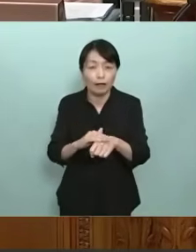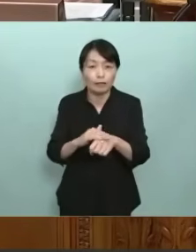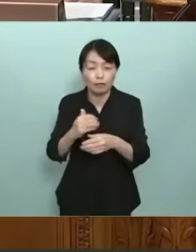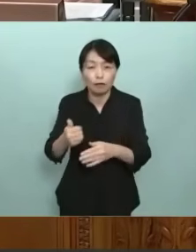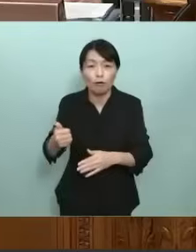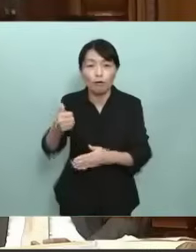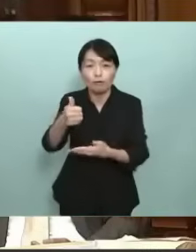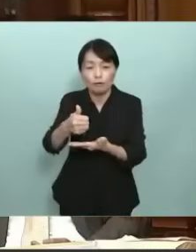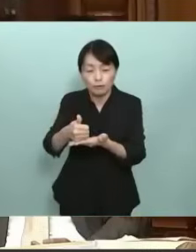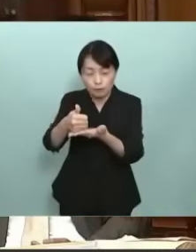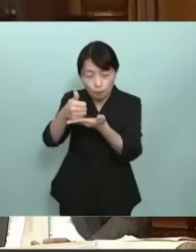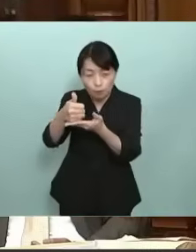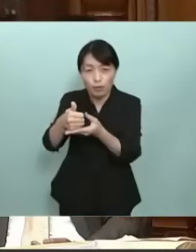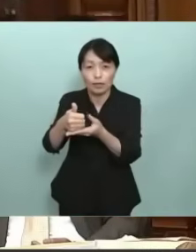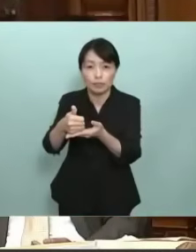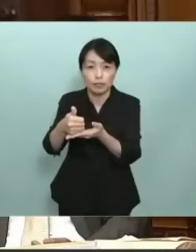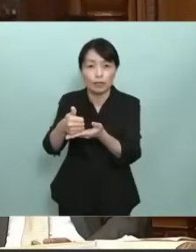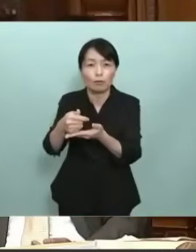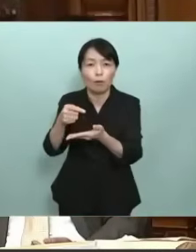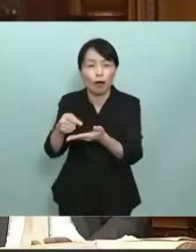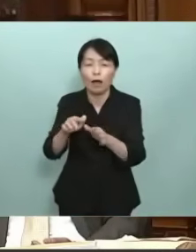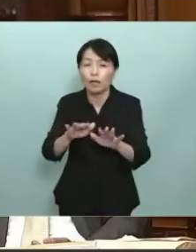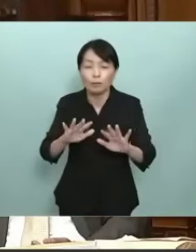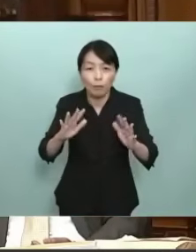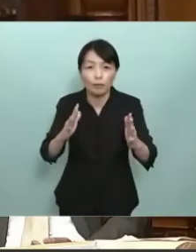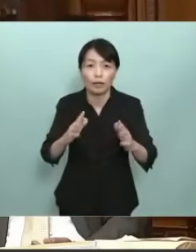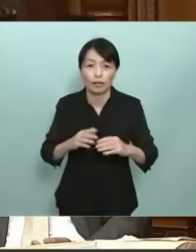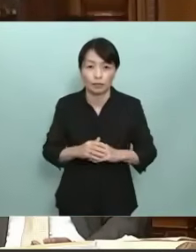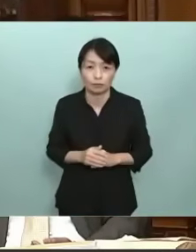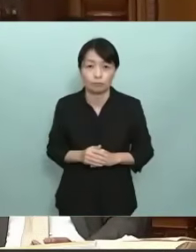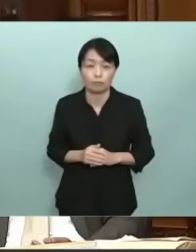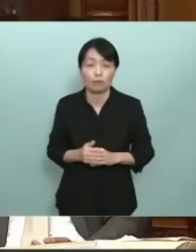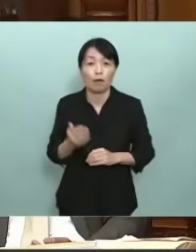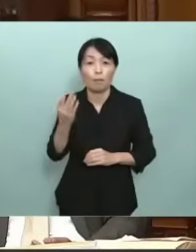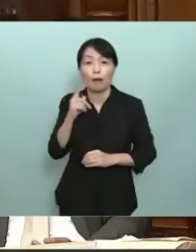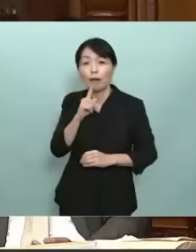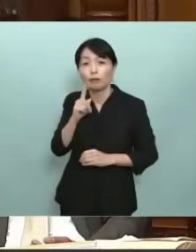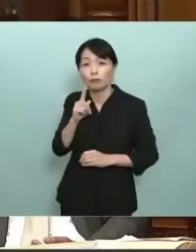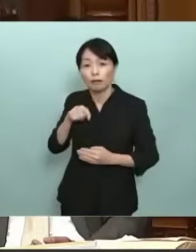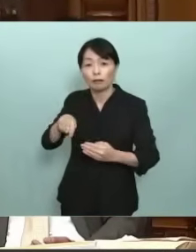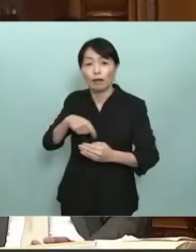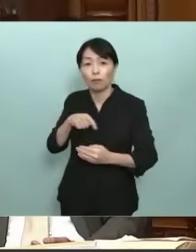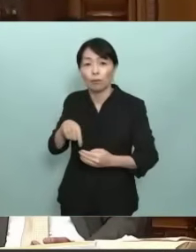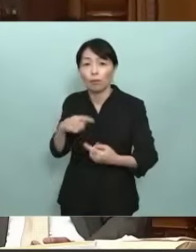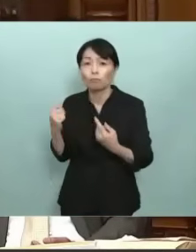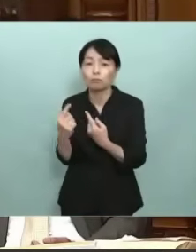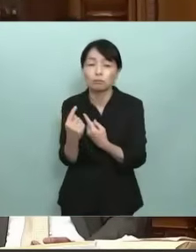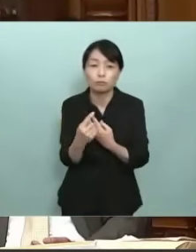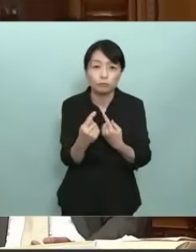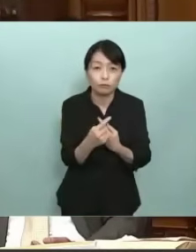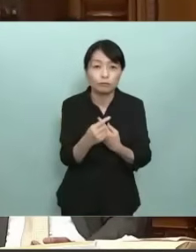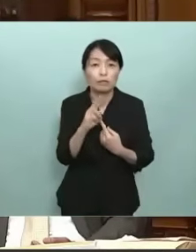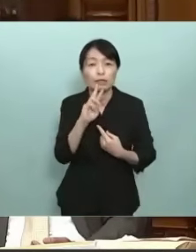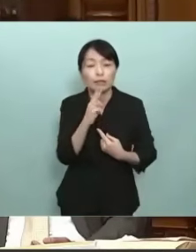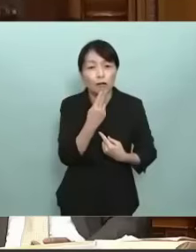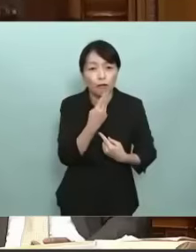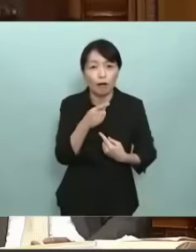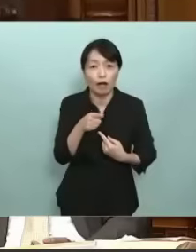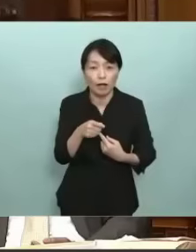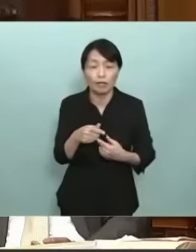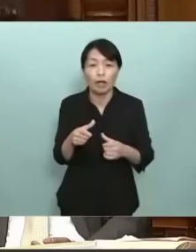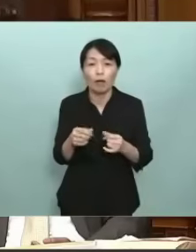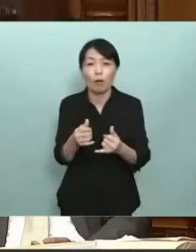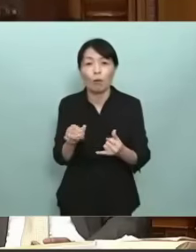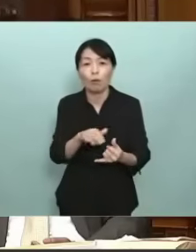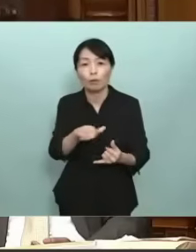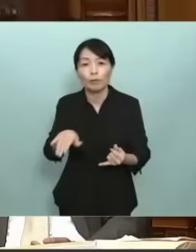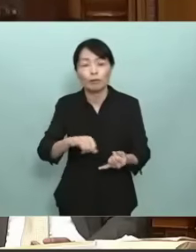はどこへ行ってしまったのですか次へと返し筋をねじ曲げて国民への